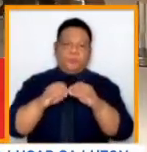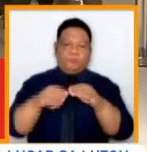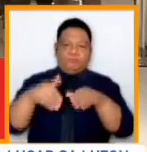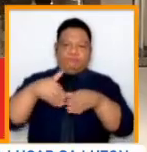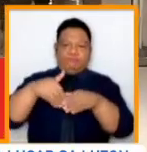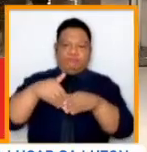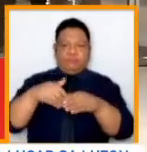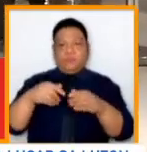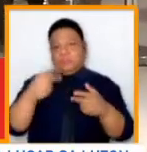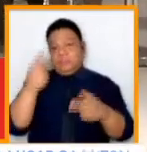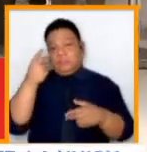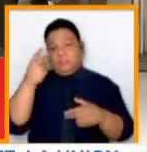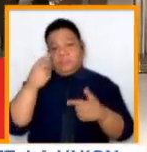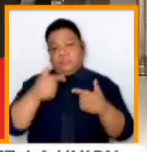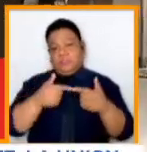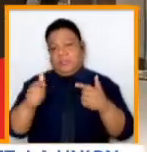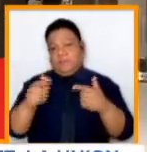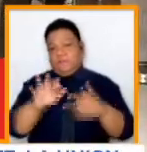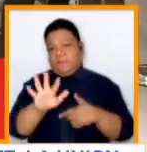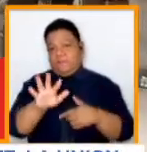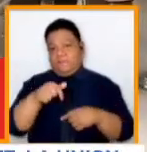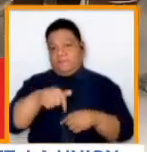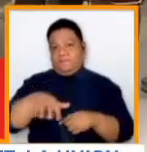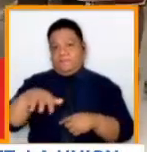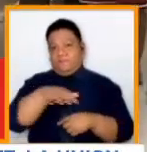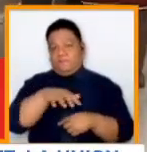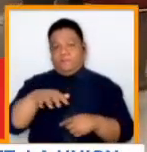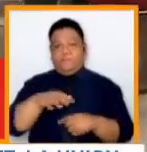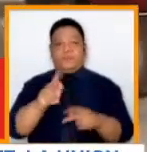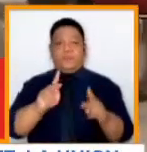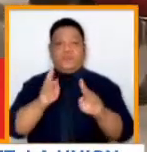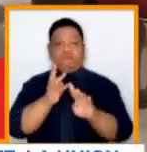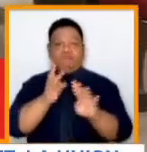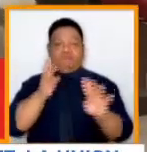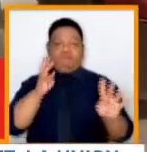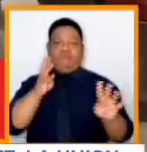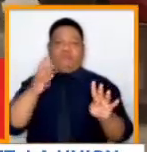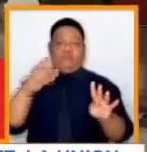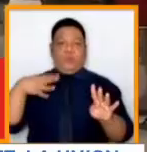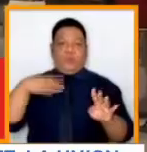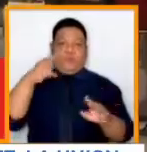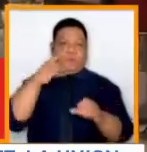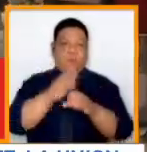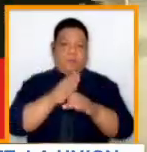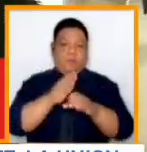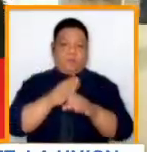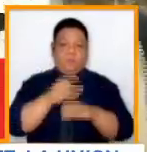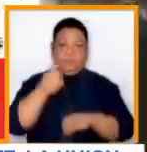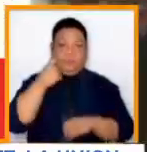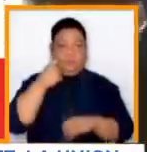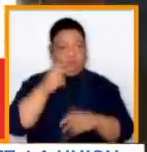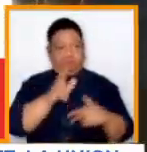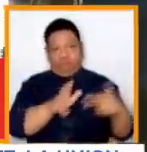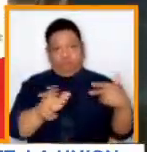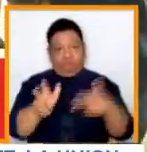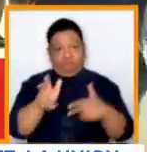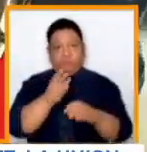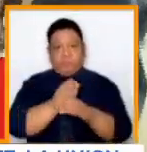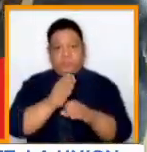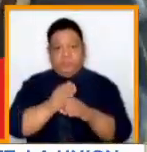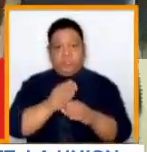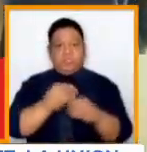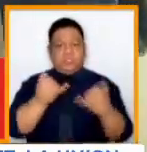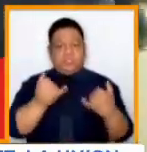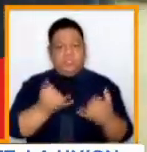pila na naghihintay ng buso. Kanina, tuloy-tuloy yung dating ng mga bus trips, pero ngayon medyo bumagal ng konti